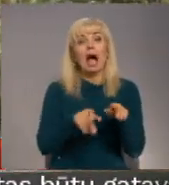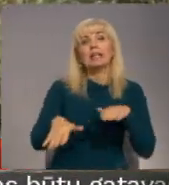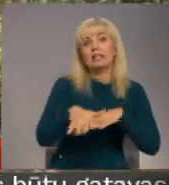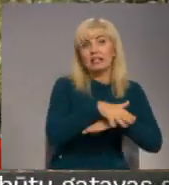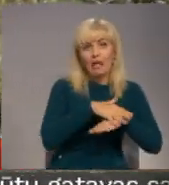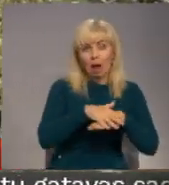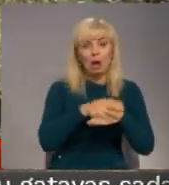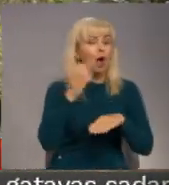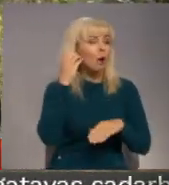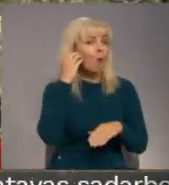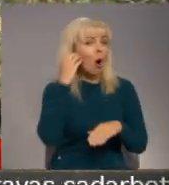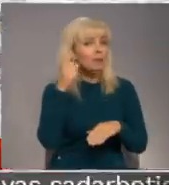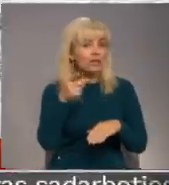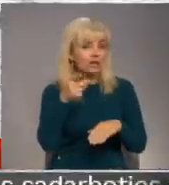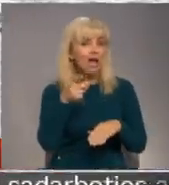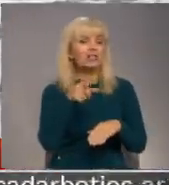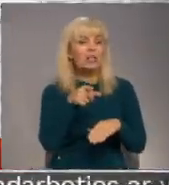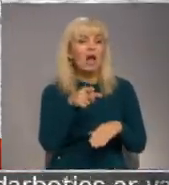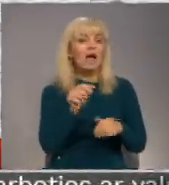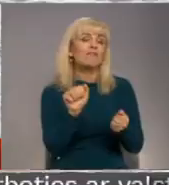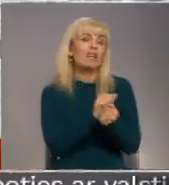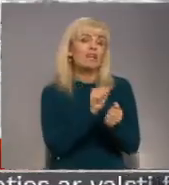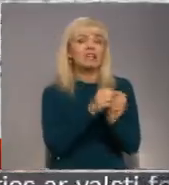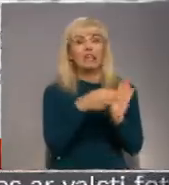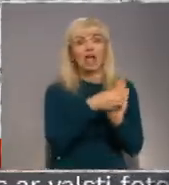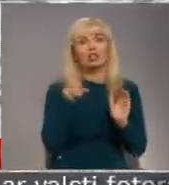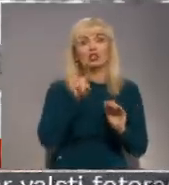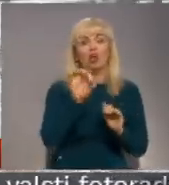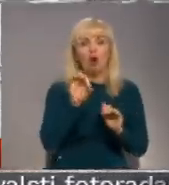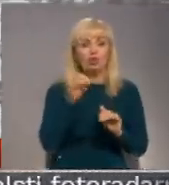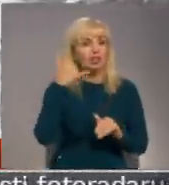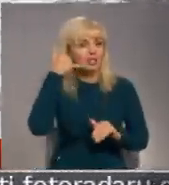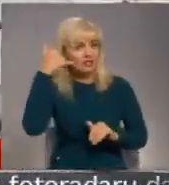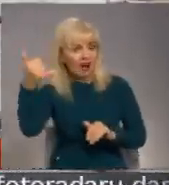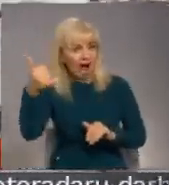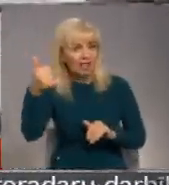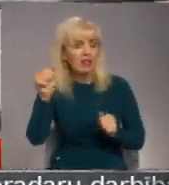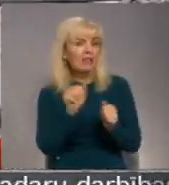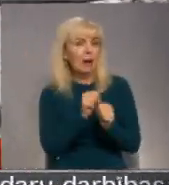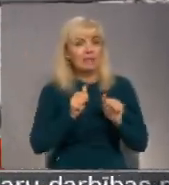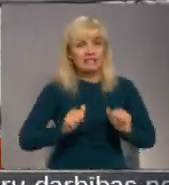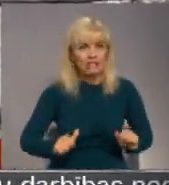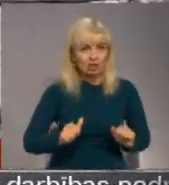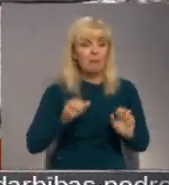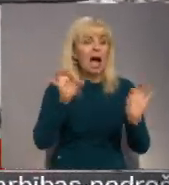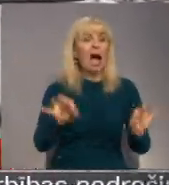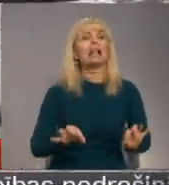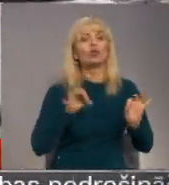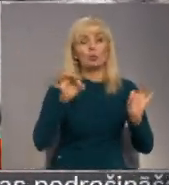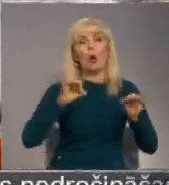Ar mobilās lietotnes vides SOS palīdzību vai pa telefonu valsts vides dienestam ziņojot par katru aizdomīgu